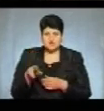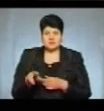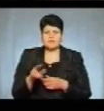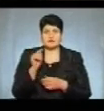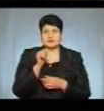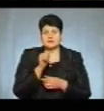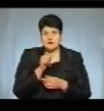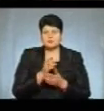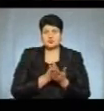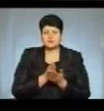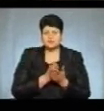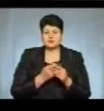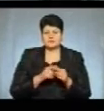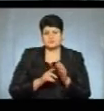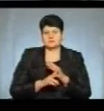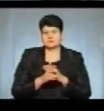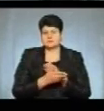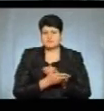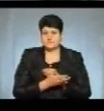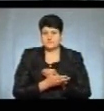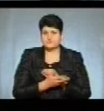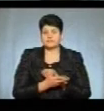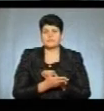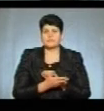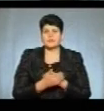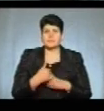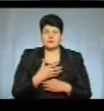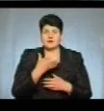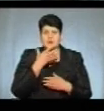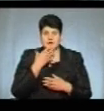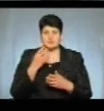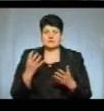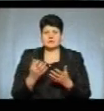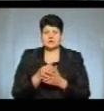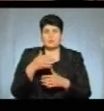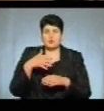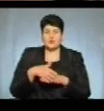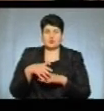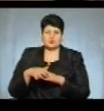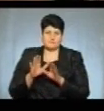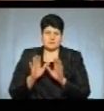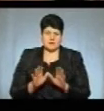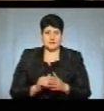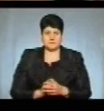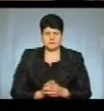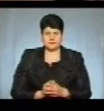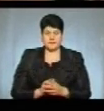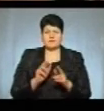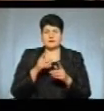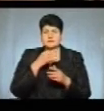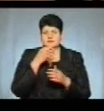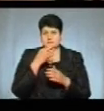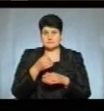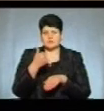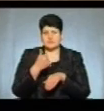там служу в цьому храмі. Ми гарно знайшли порозуміння. Як повідомив